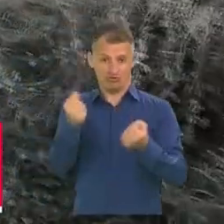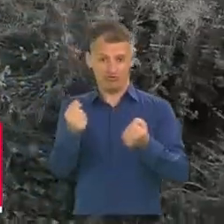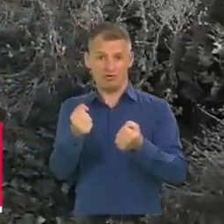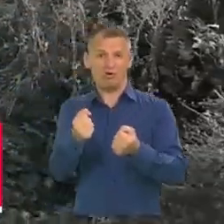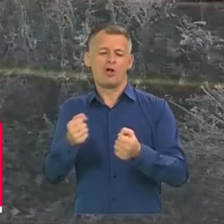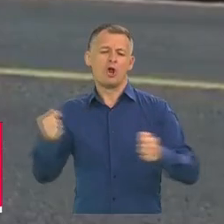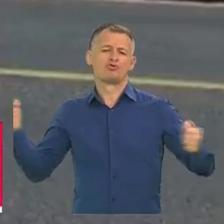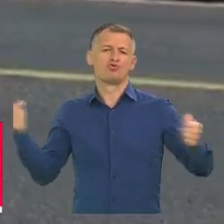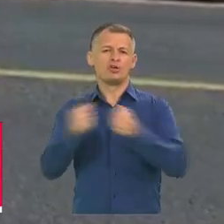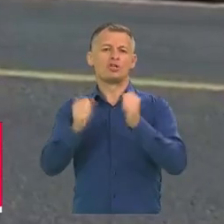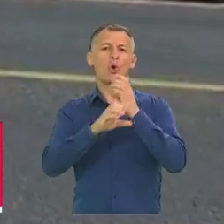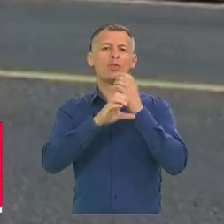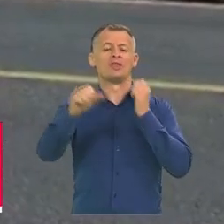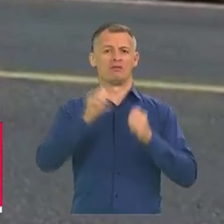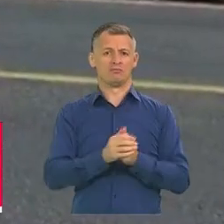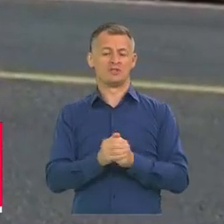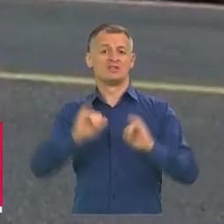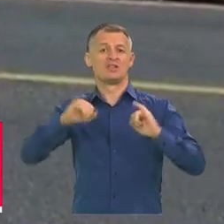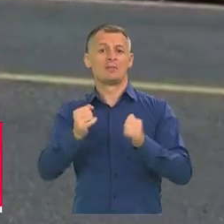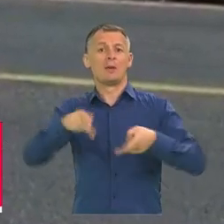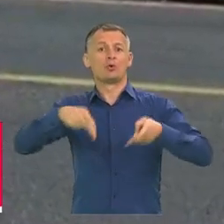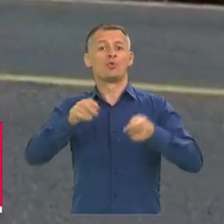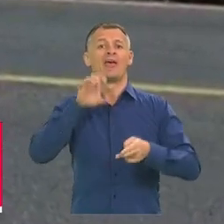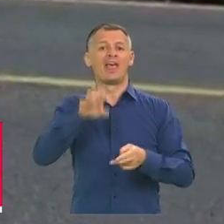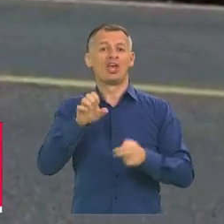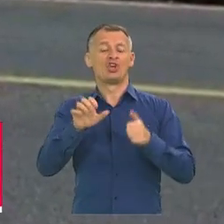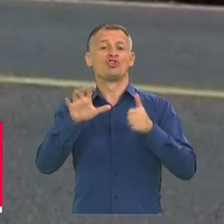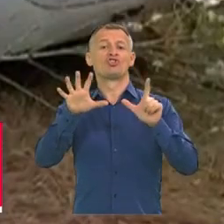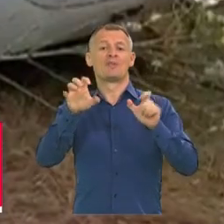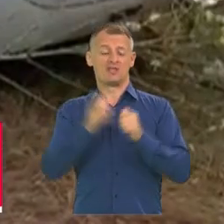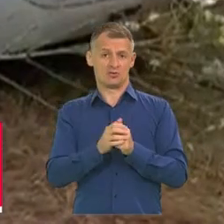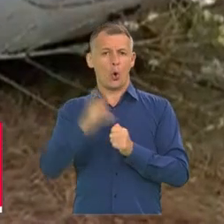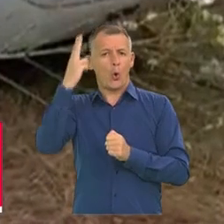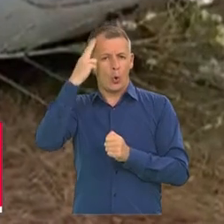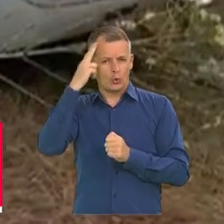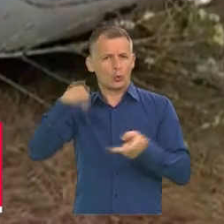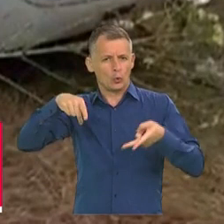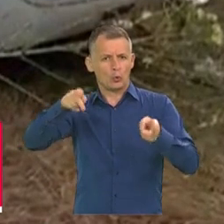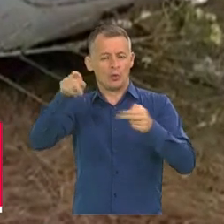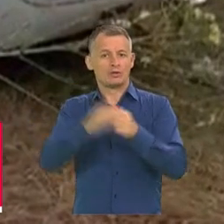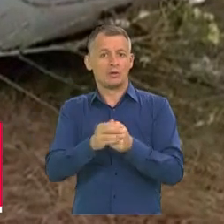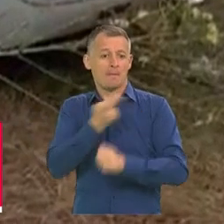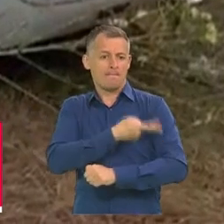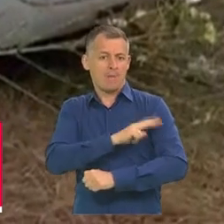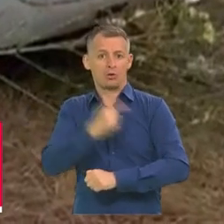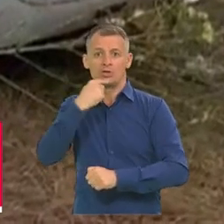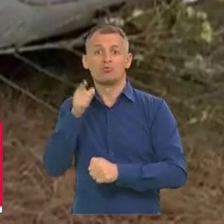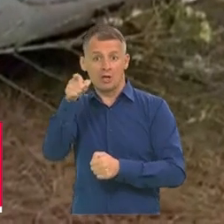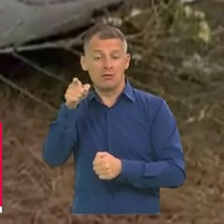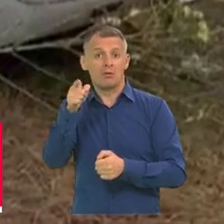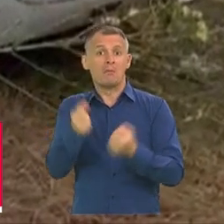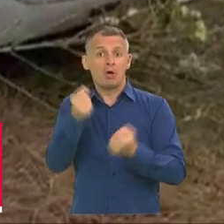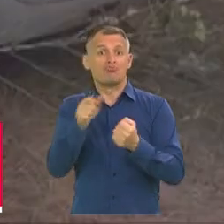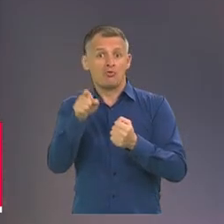praf de un tir. S-a întâmplat pe E70, cunoscut și ca drumul morții. Martorii spun că mașina ar fi ieșit dintr-o coloană, a intrat